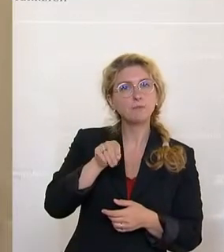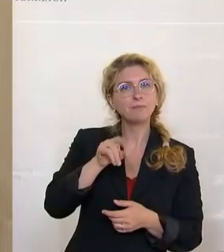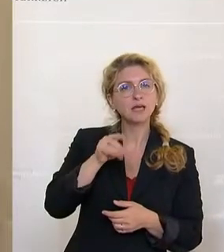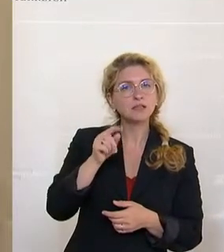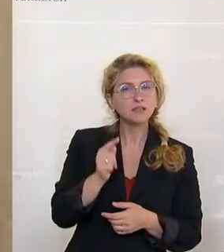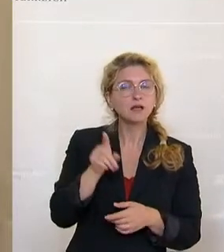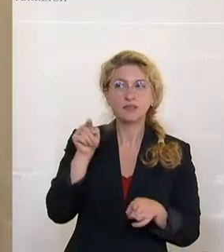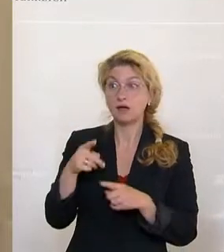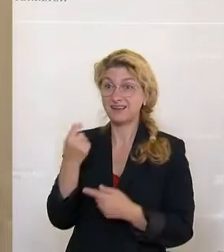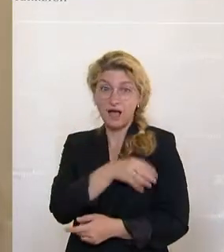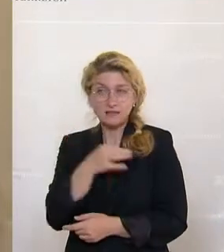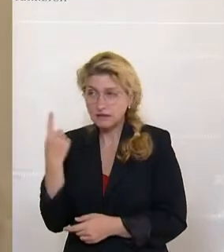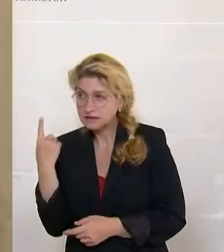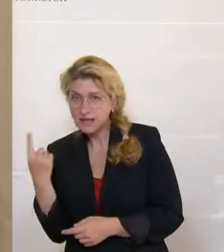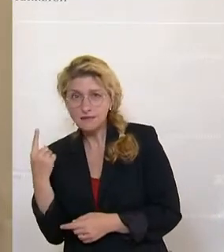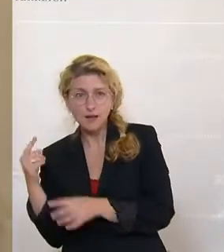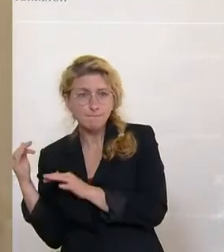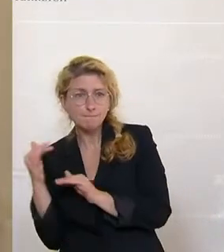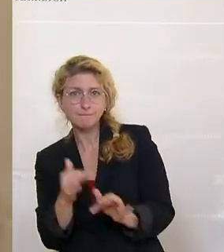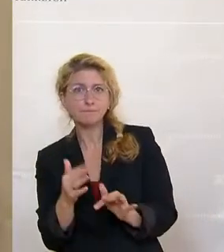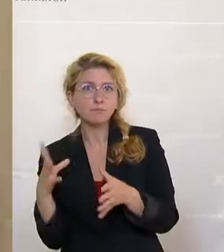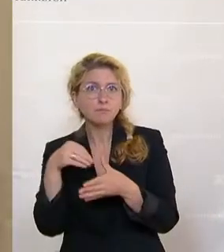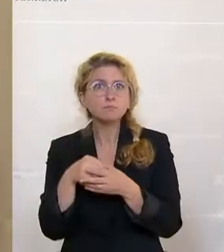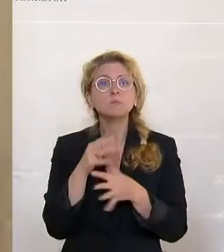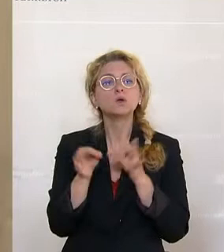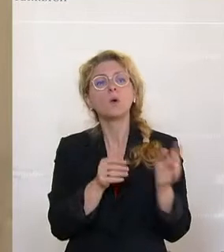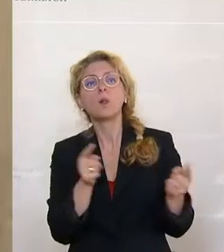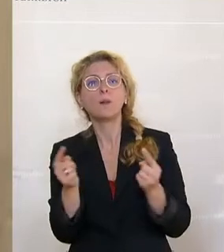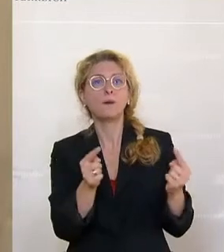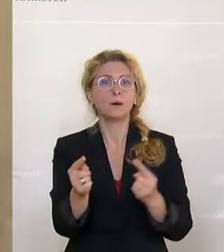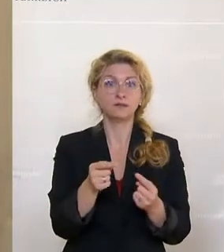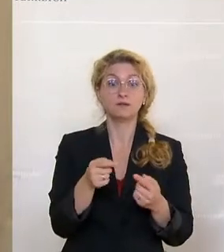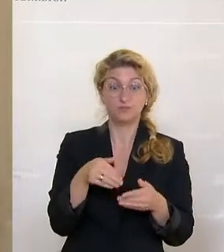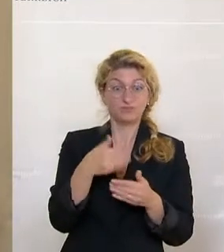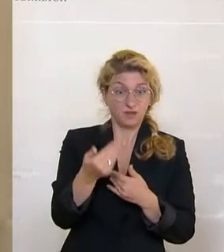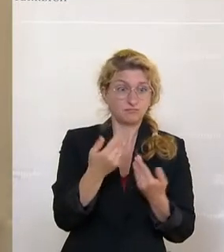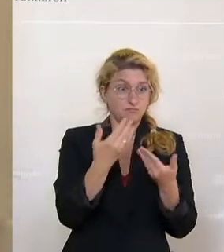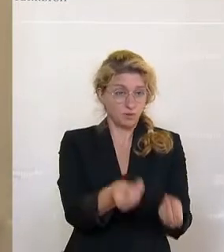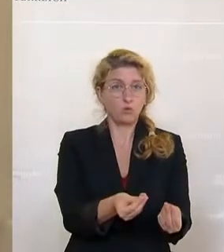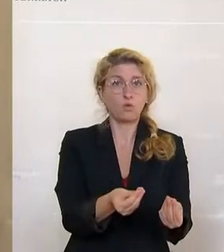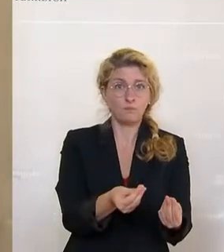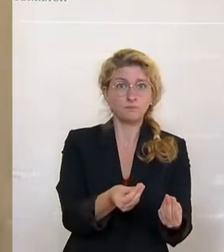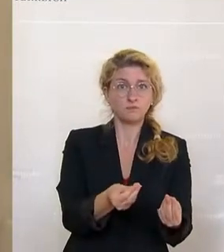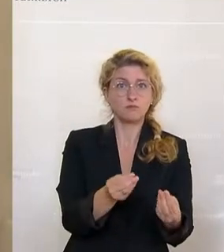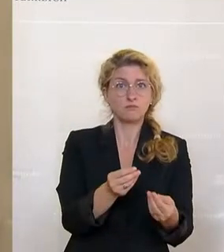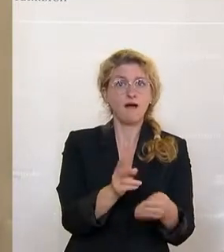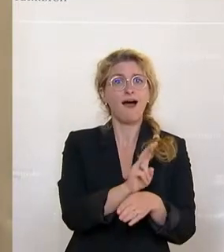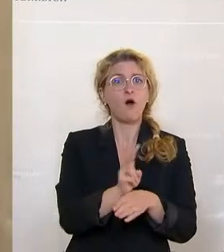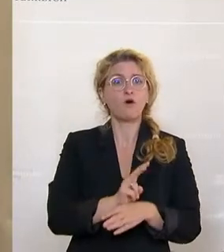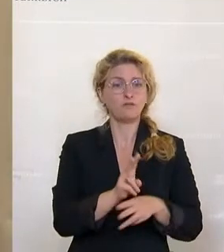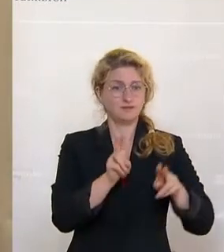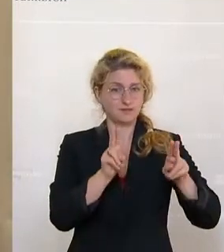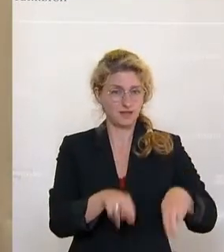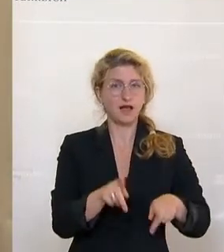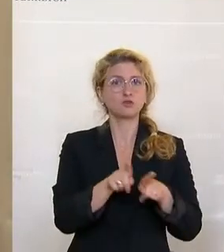persönlich involviert in den Prozess, der ihn letztendlich hier erfolgreich als Aufsichtsrat, als